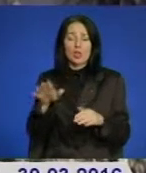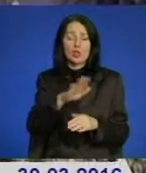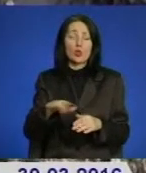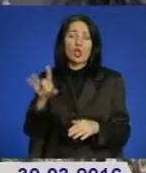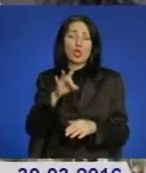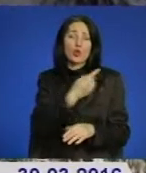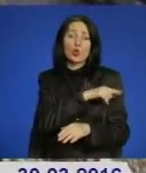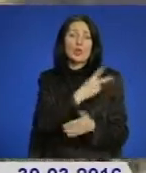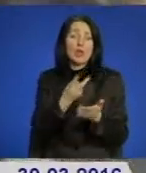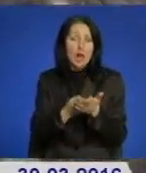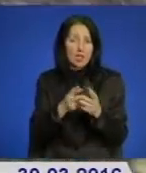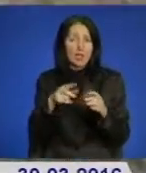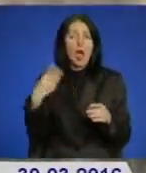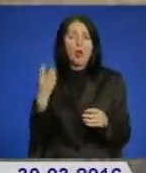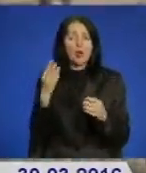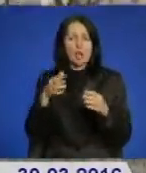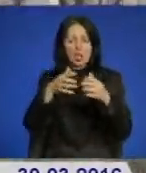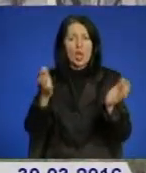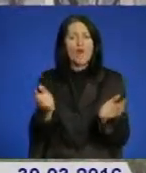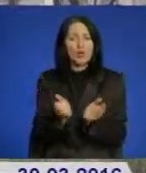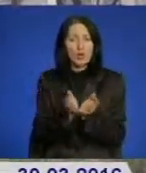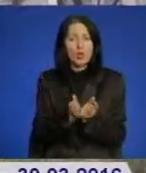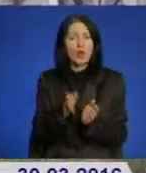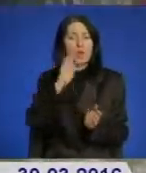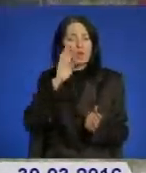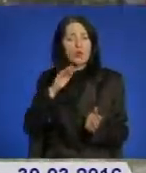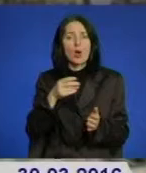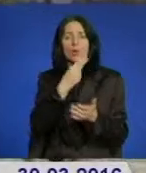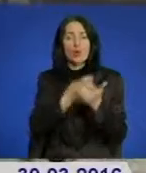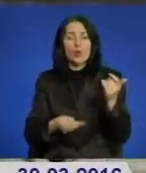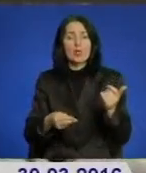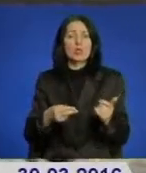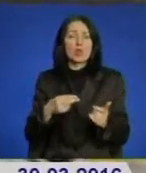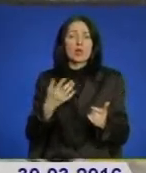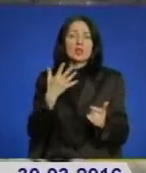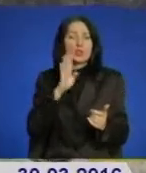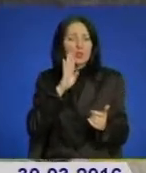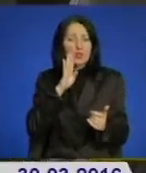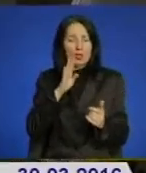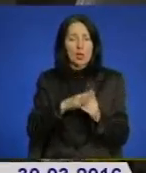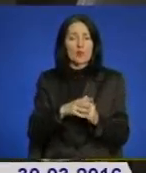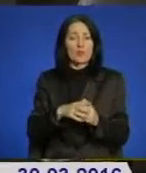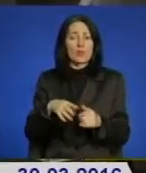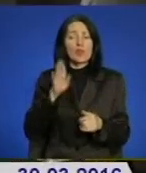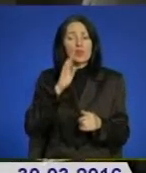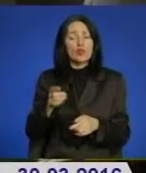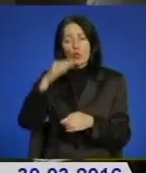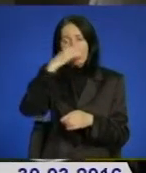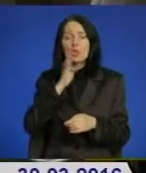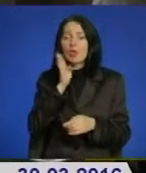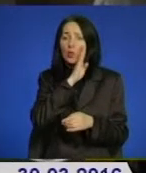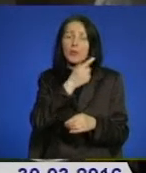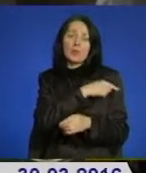лікарні у пожежній водоймі втопилася трьохрічна Мар'янка. Дівчинку батьки привезли до лікарні на медогляд. Під час оформлення документів